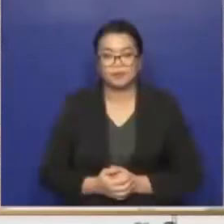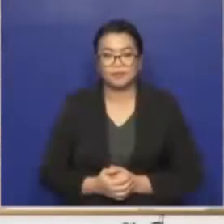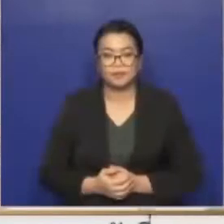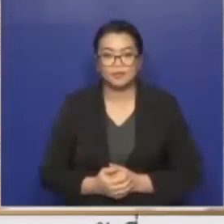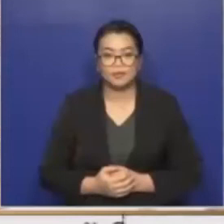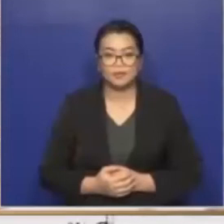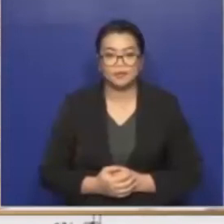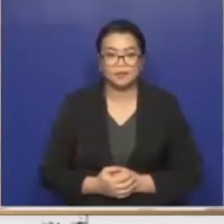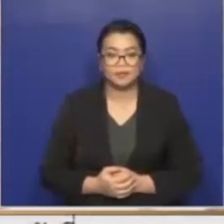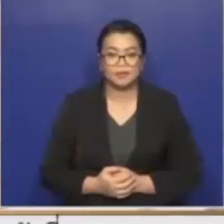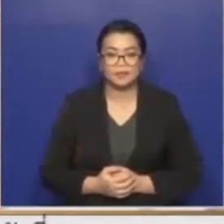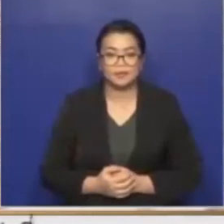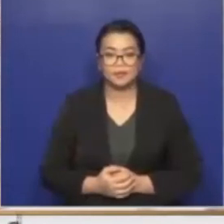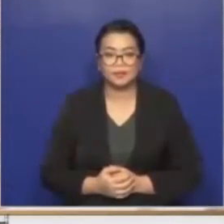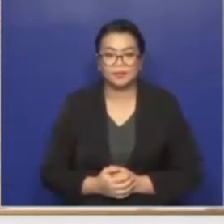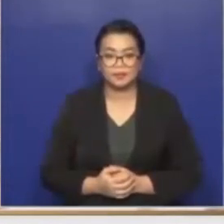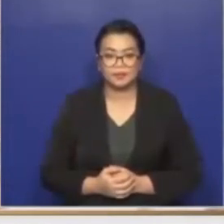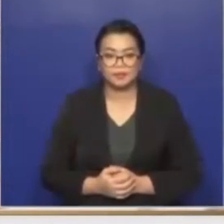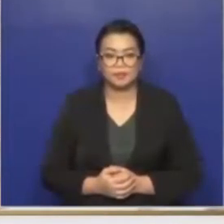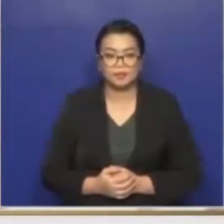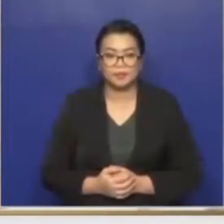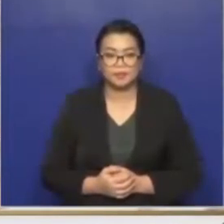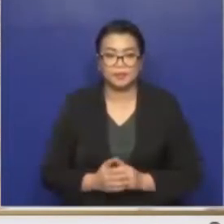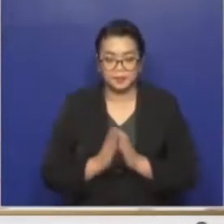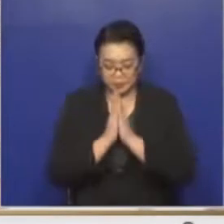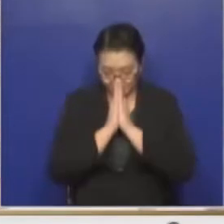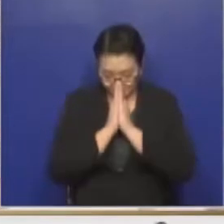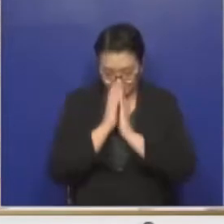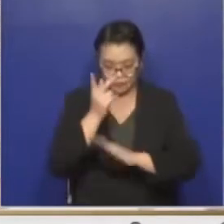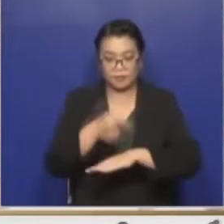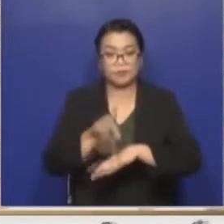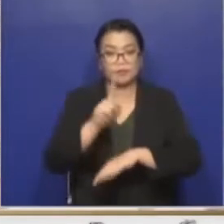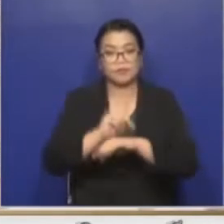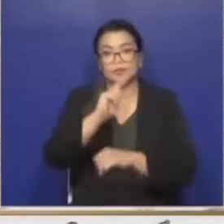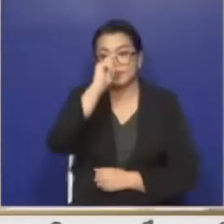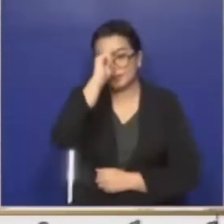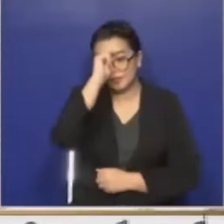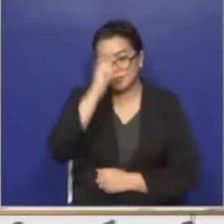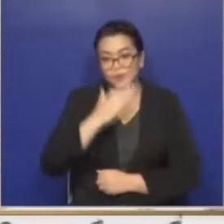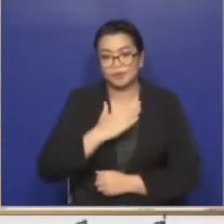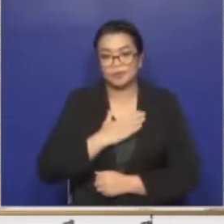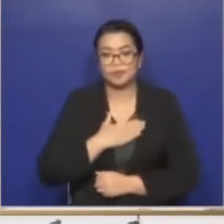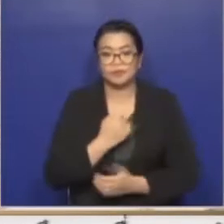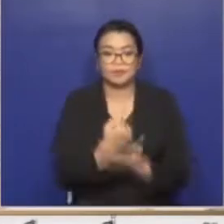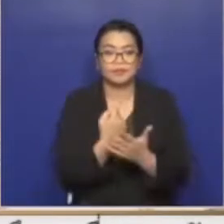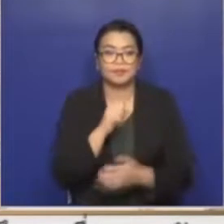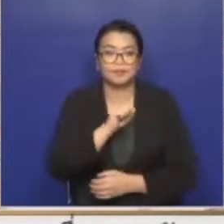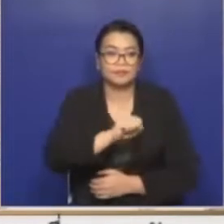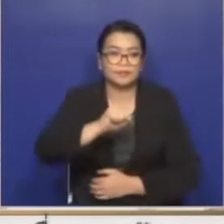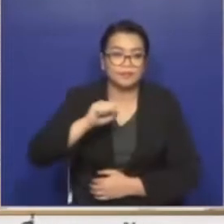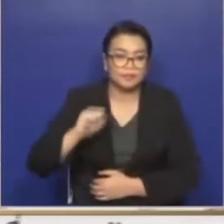กลับเรียนท่านประธานที่เคารพกระผมนายยุทธพงศ์จรัสเสถียรสมาชิกสภาผู้แทนราษฎร